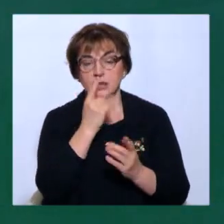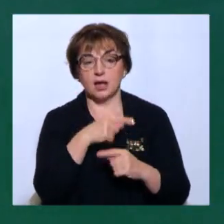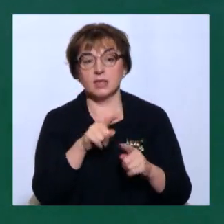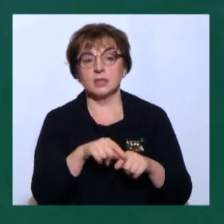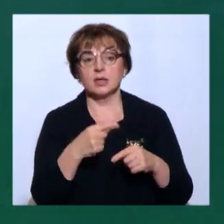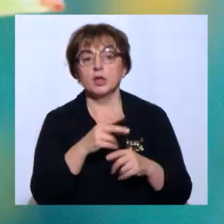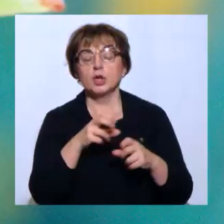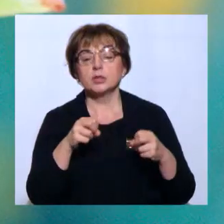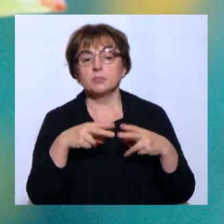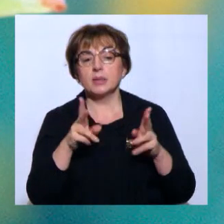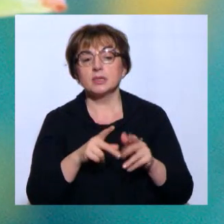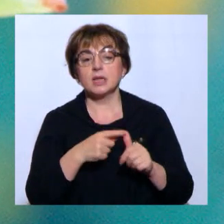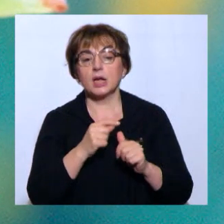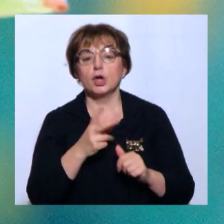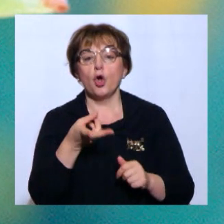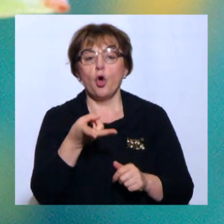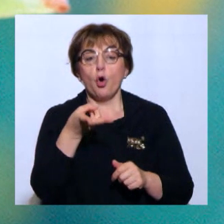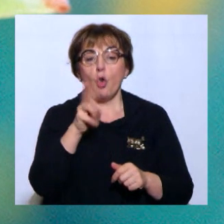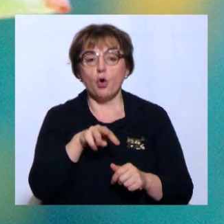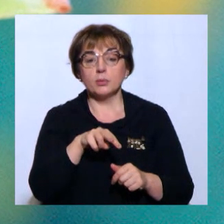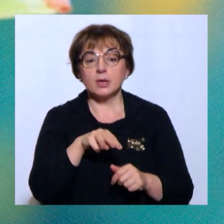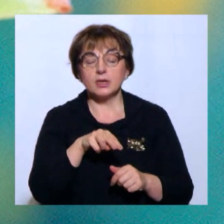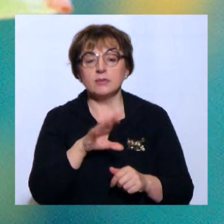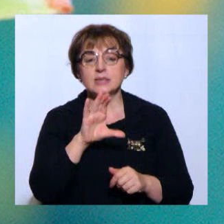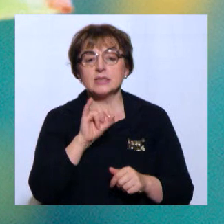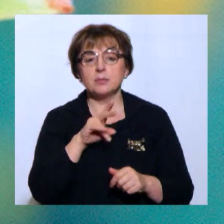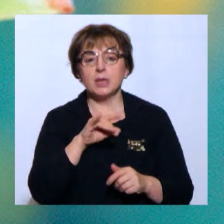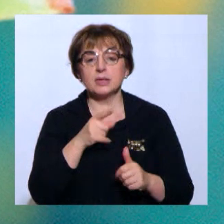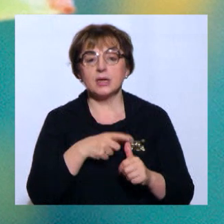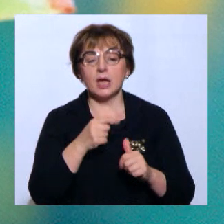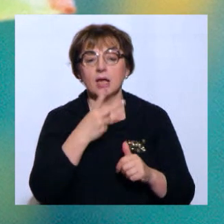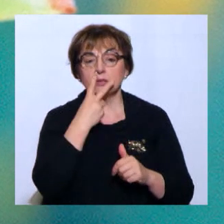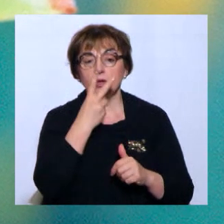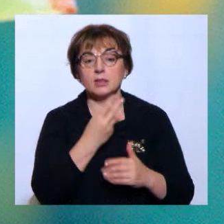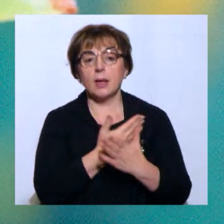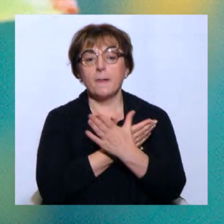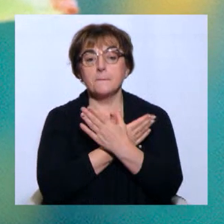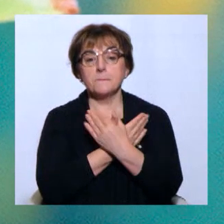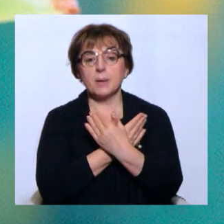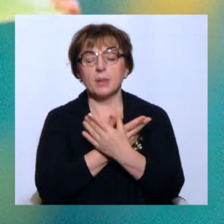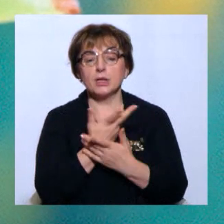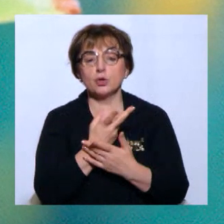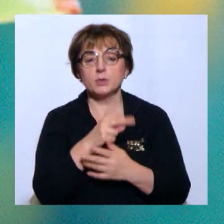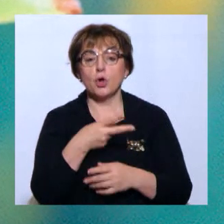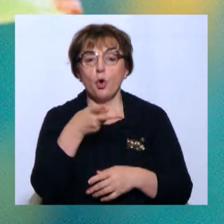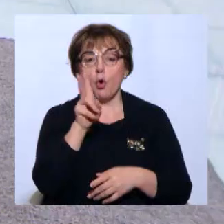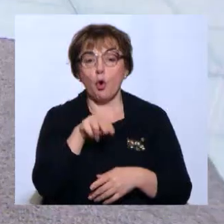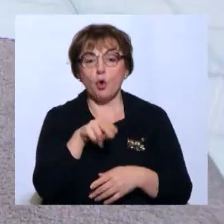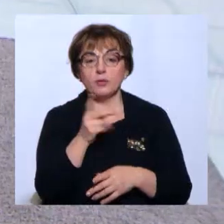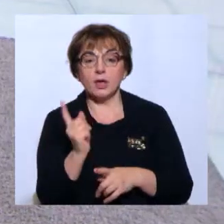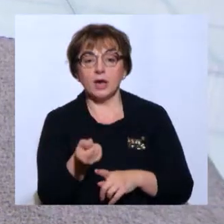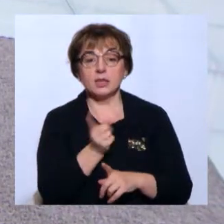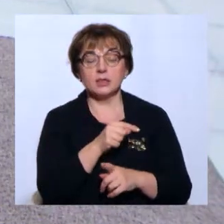სიმეტრიას ქვია ორმხრივი სიმეტრია. აი ახლა თქვენ ხედავთ პეპელას, ორმხრივი სიმეტრია ახასიათებს და